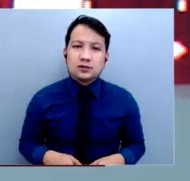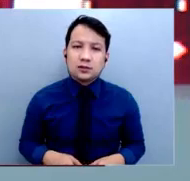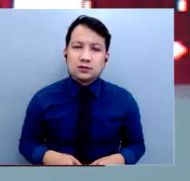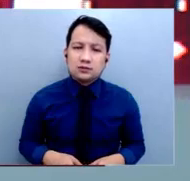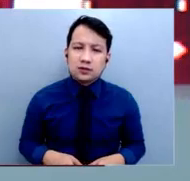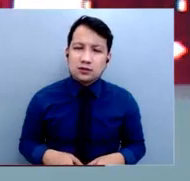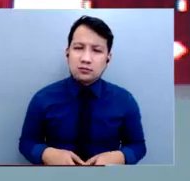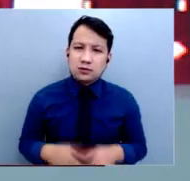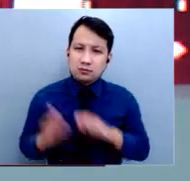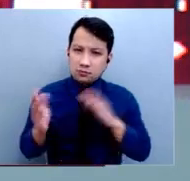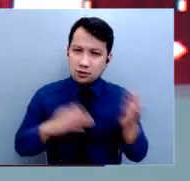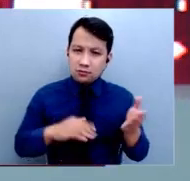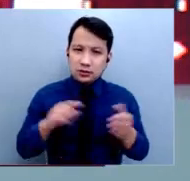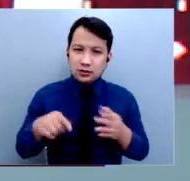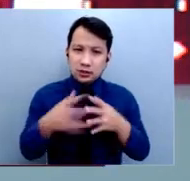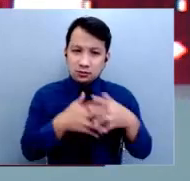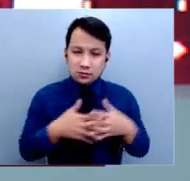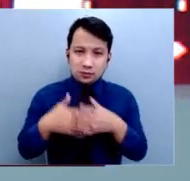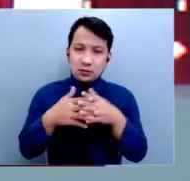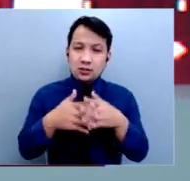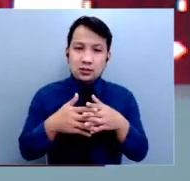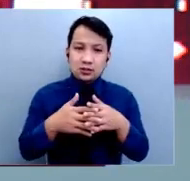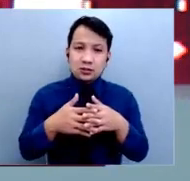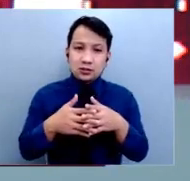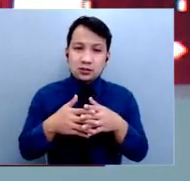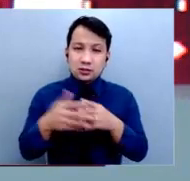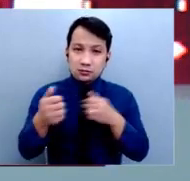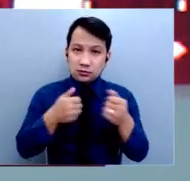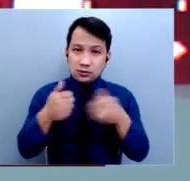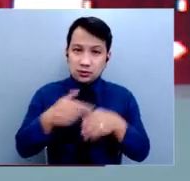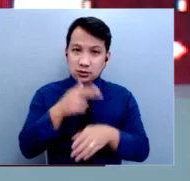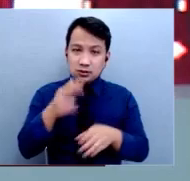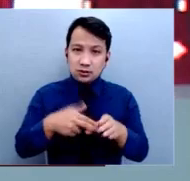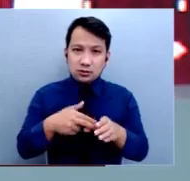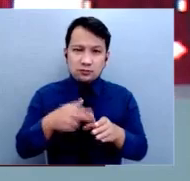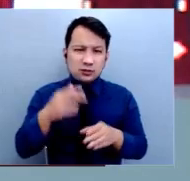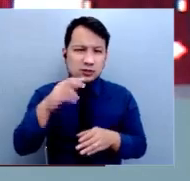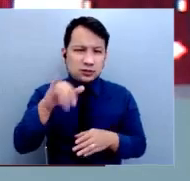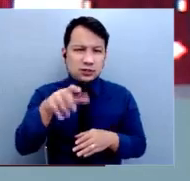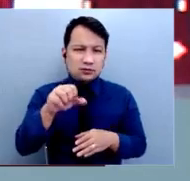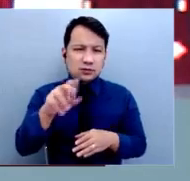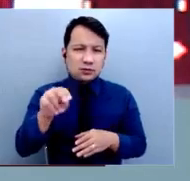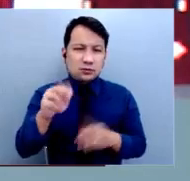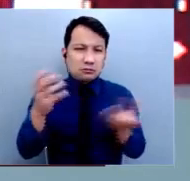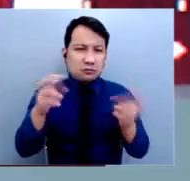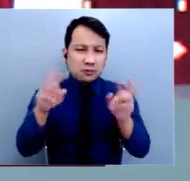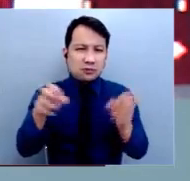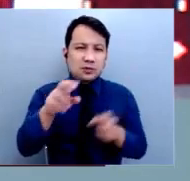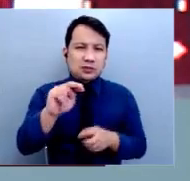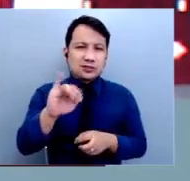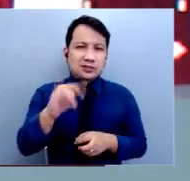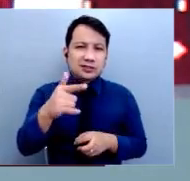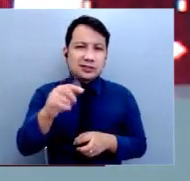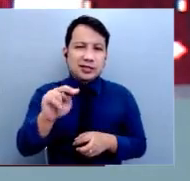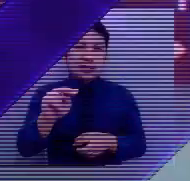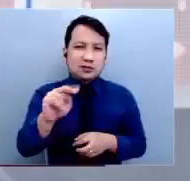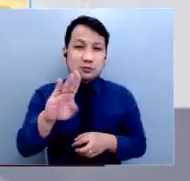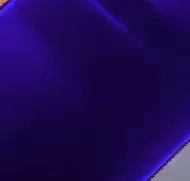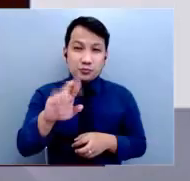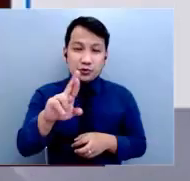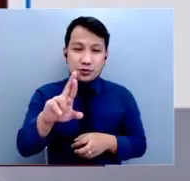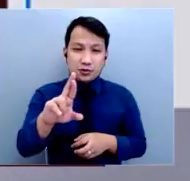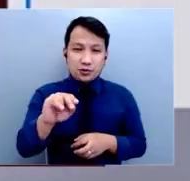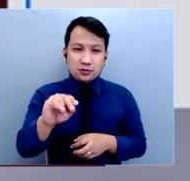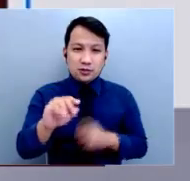Umanaw na po ang America's Got Talent contestant na si Jane Marchewski o mas kilala bilang Nightbird. Kinumpirma ito ng AGT